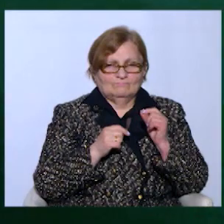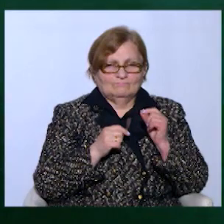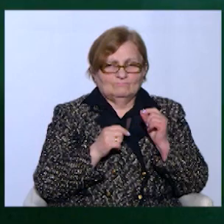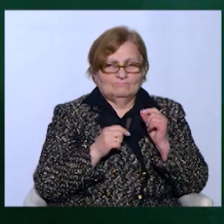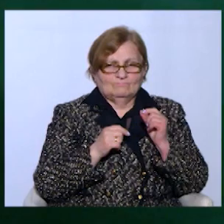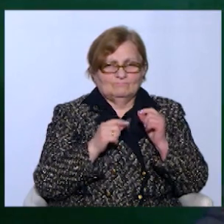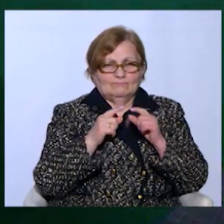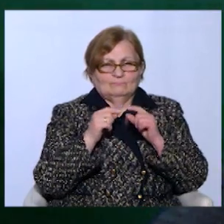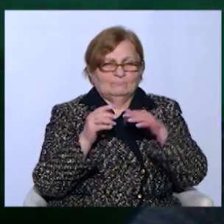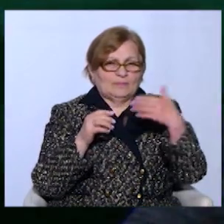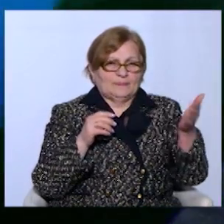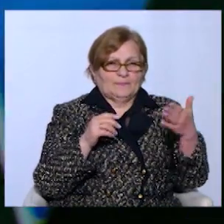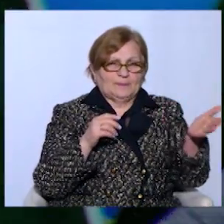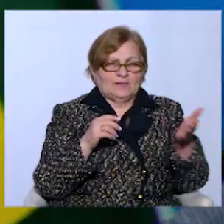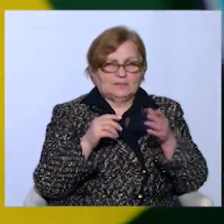უნდა კონდეს.